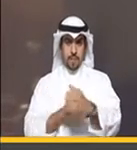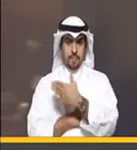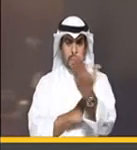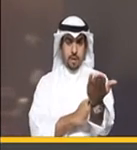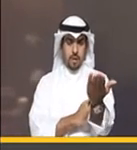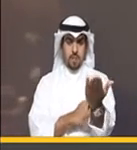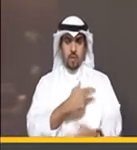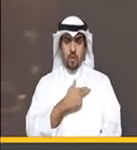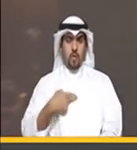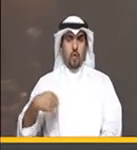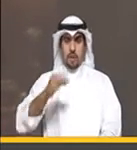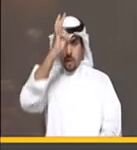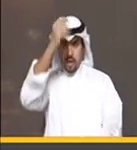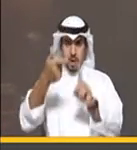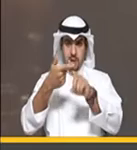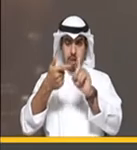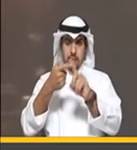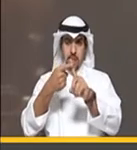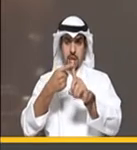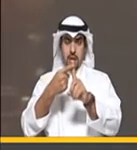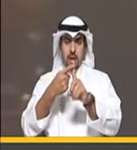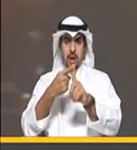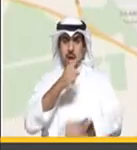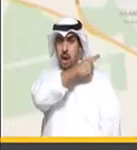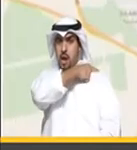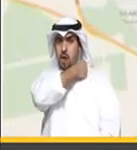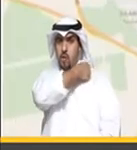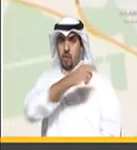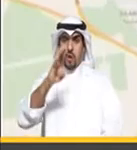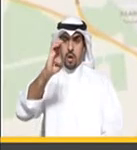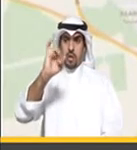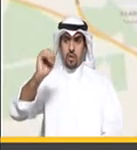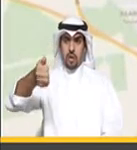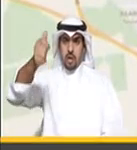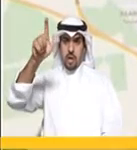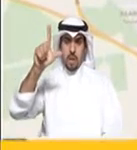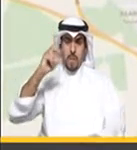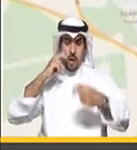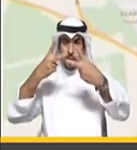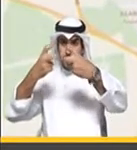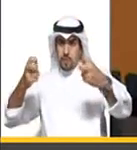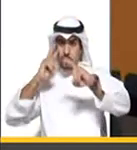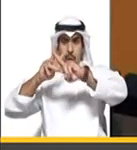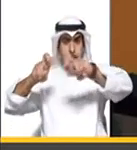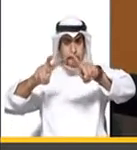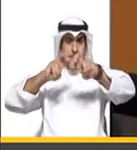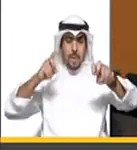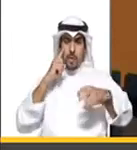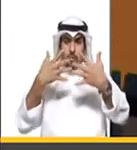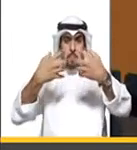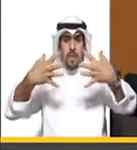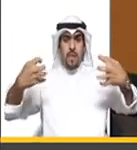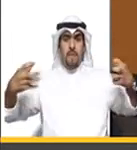المساعد لشؤون العمليات اللواء جمال الصايغ شرحا تفصيليا تناول فيه مكونات